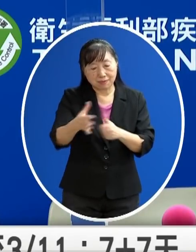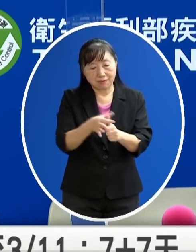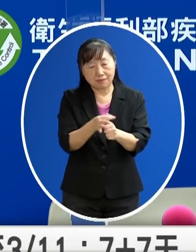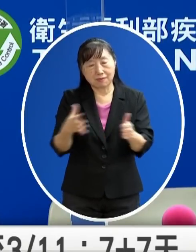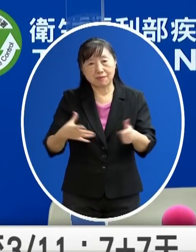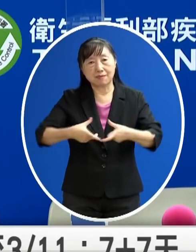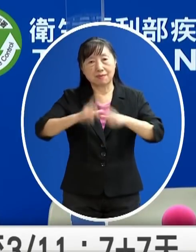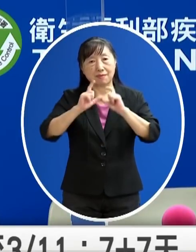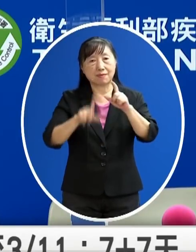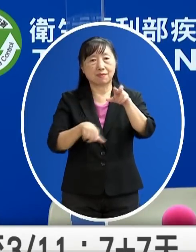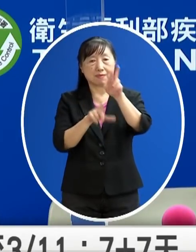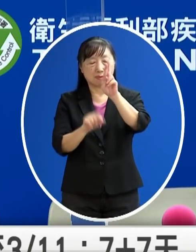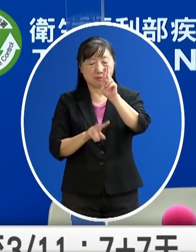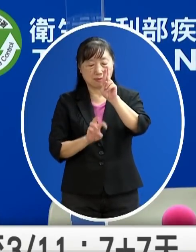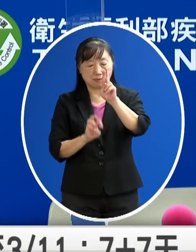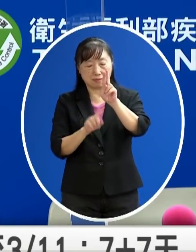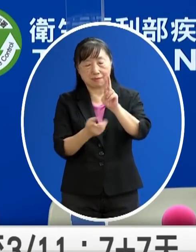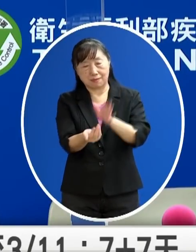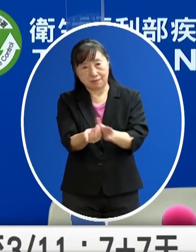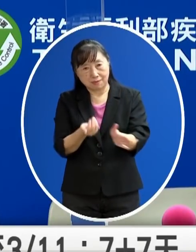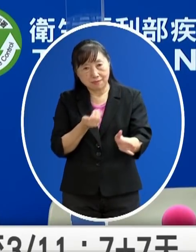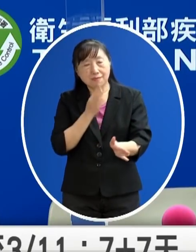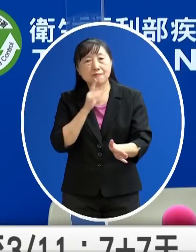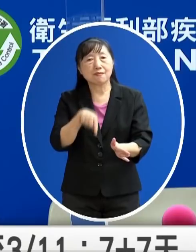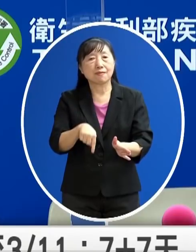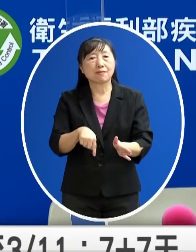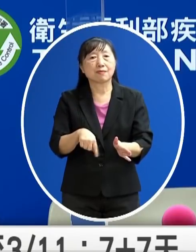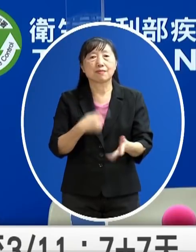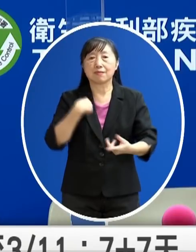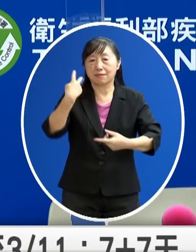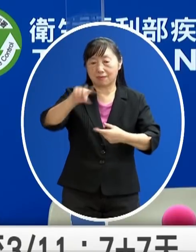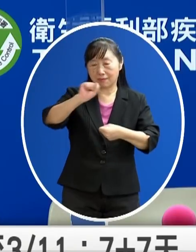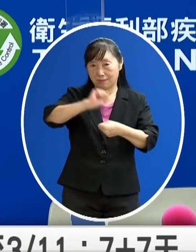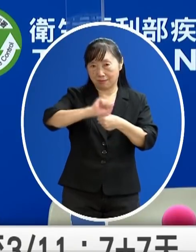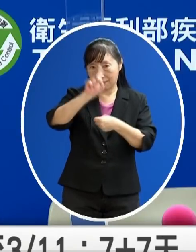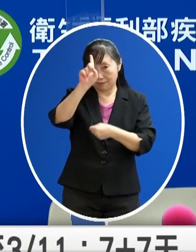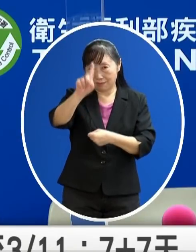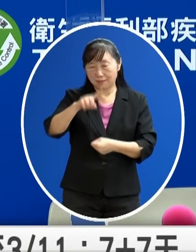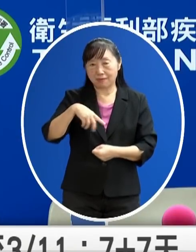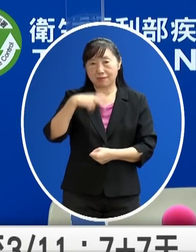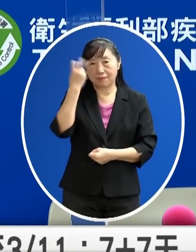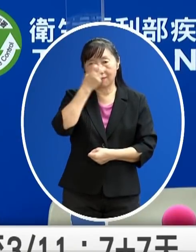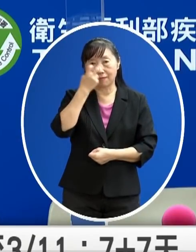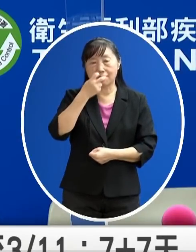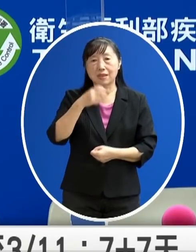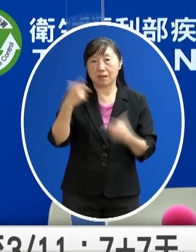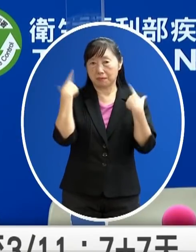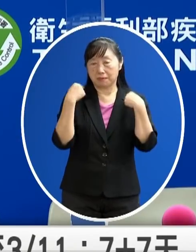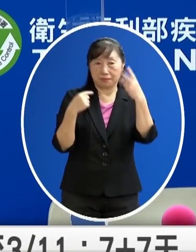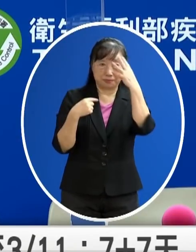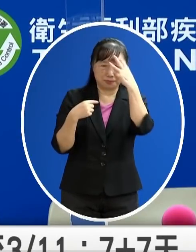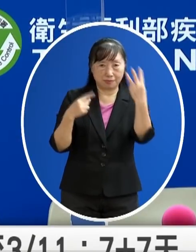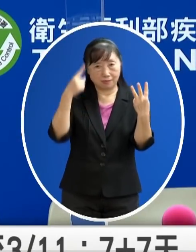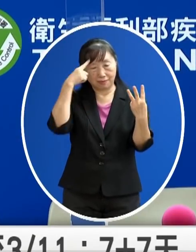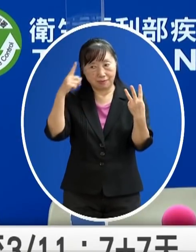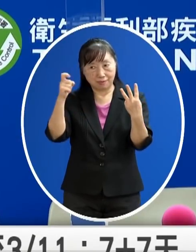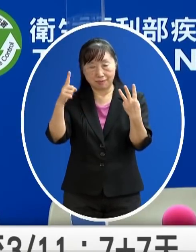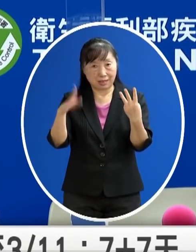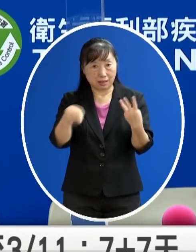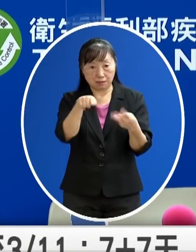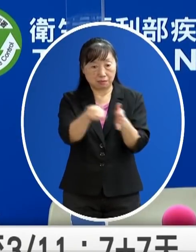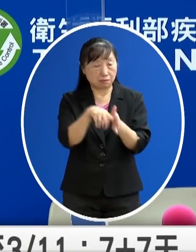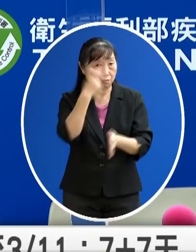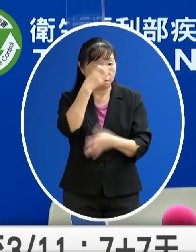到12月31日以前，那加上一个要采检，本来3+11是没有采，那我们后来